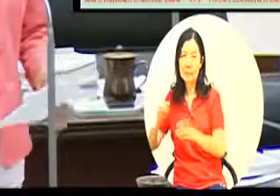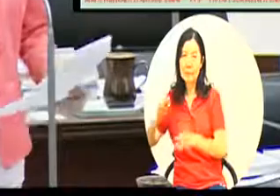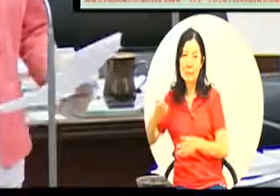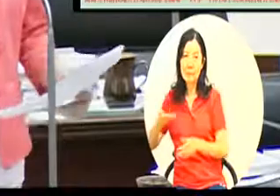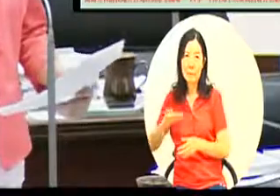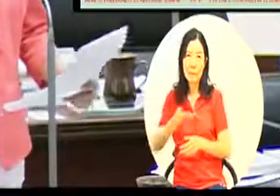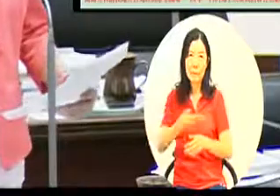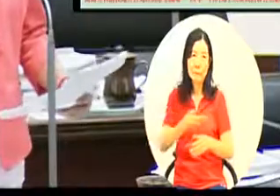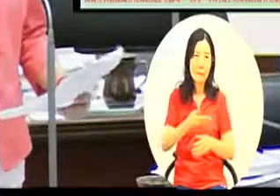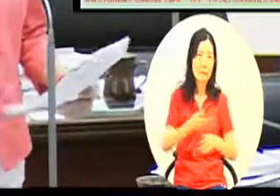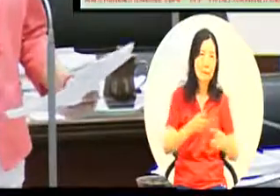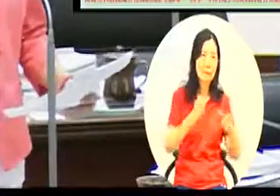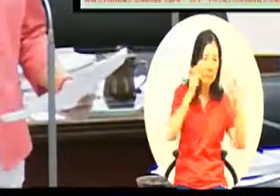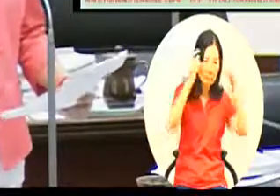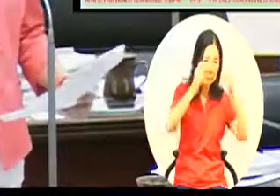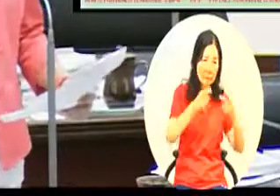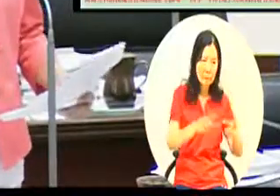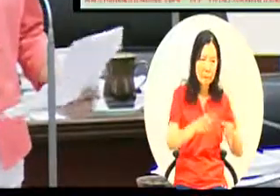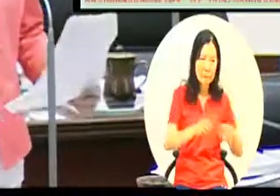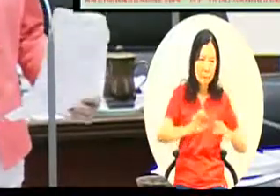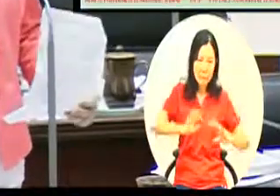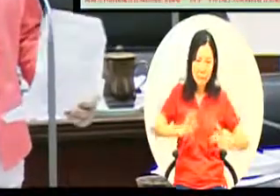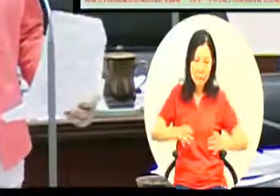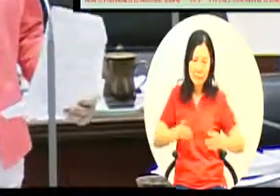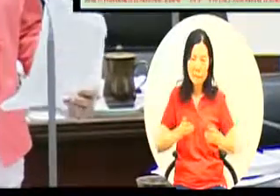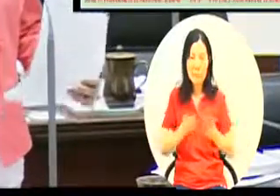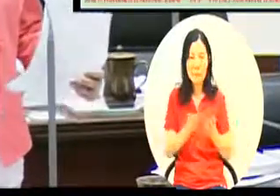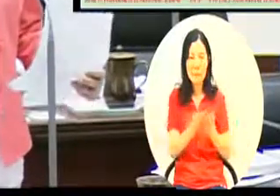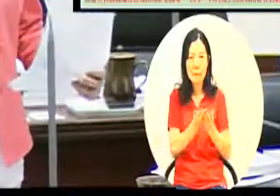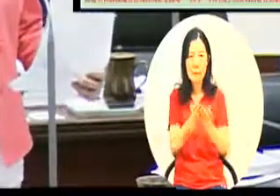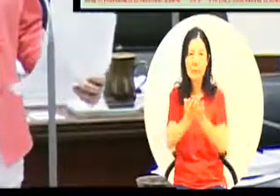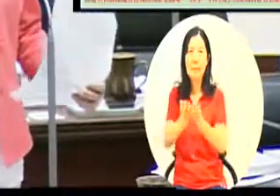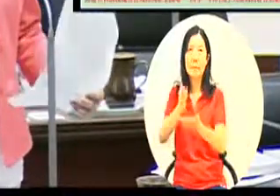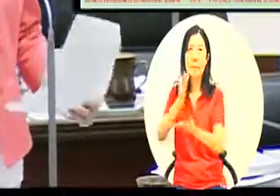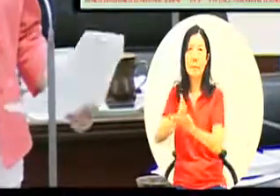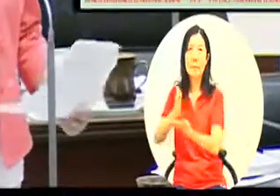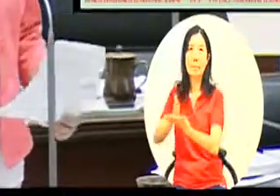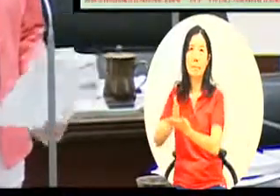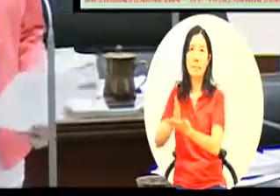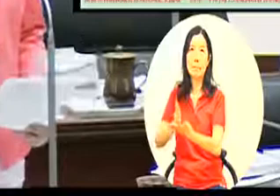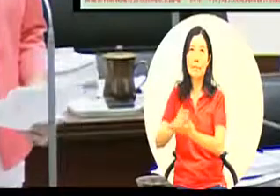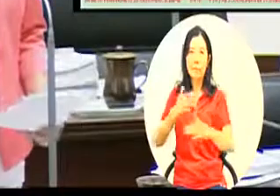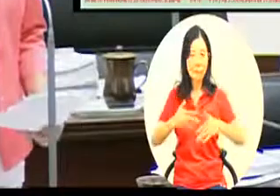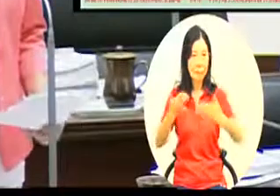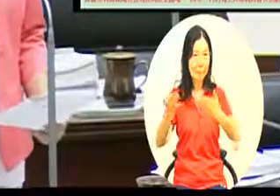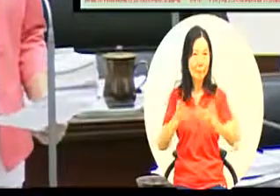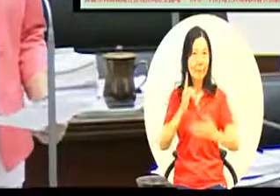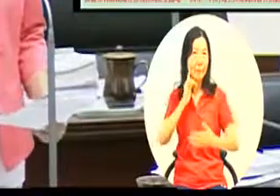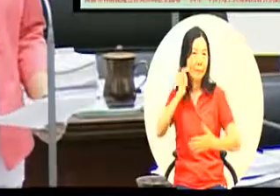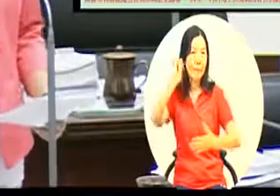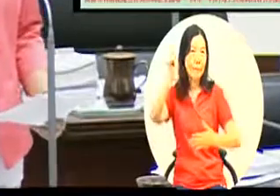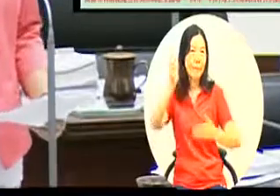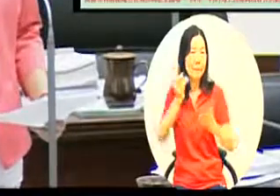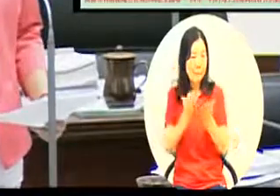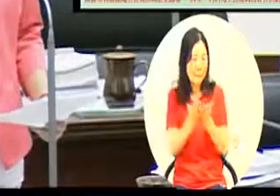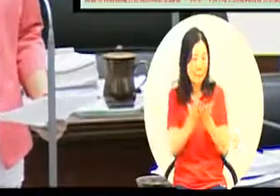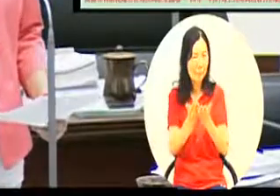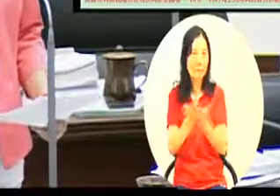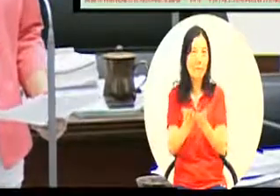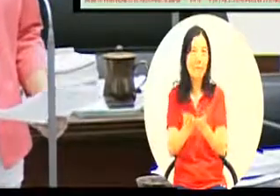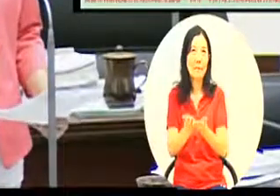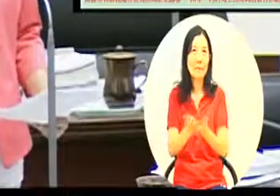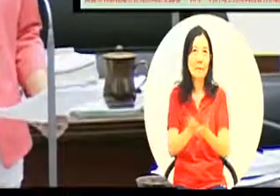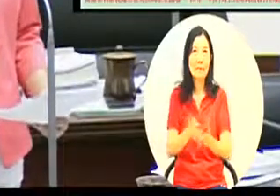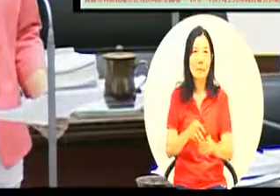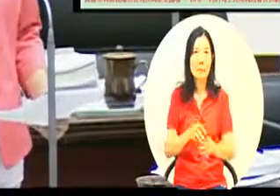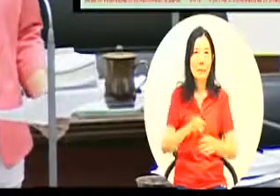港，所有国际的船只呢，一路停开，就整个迎接我们妈祖的一个船只哈，所以也让